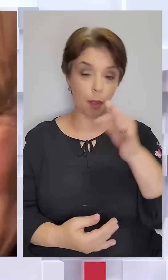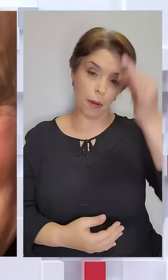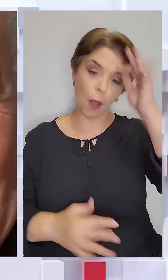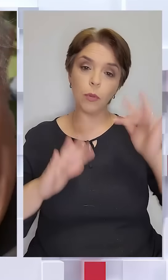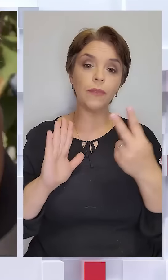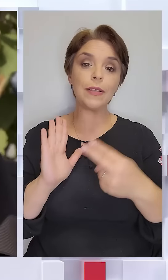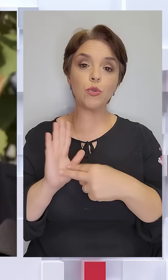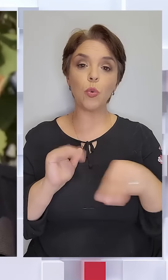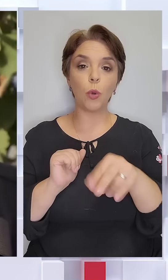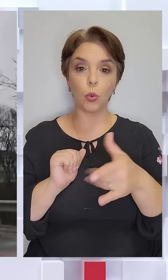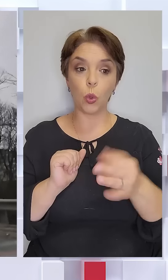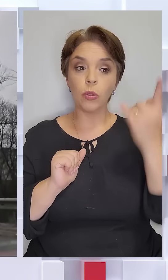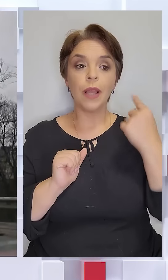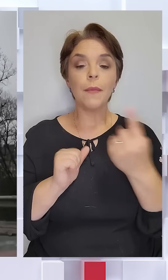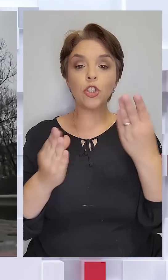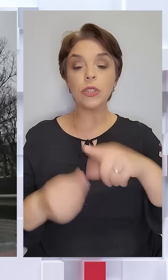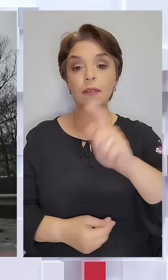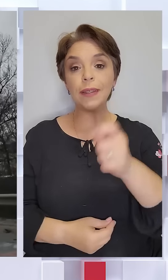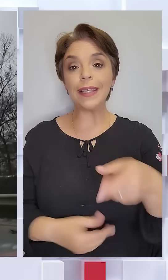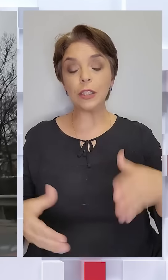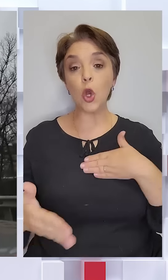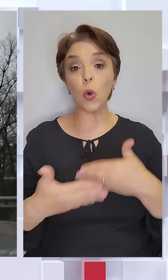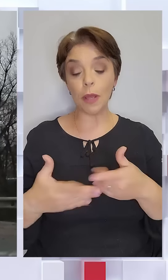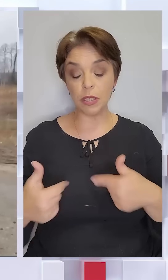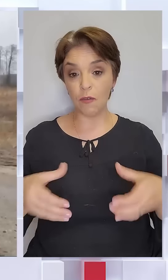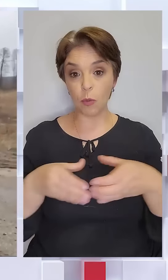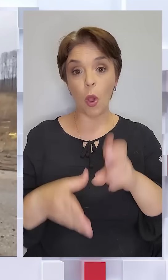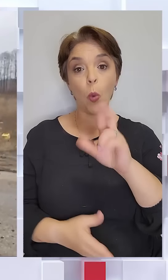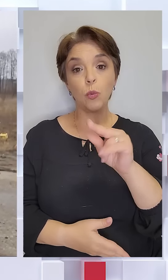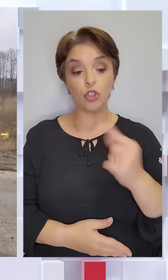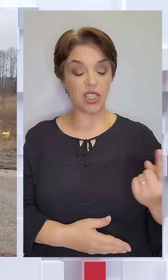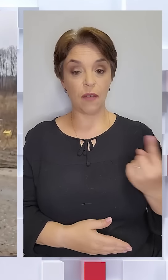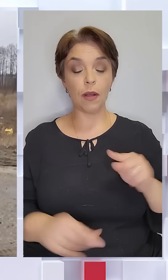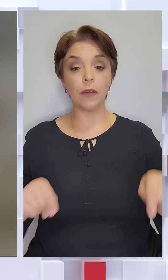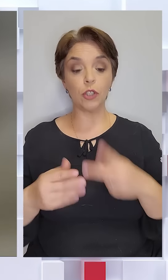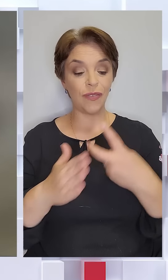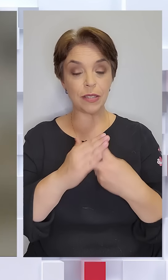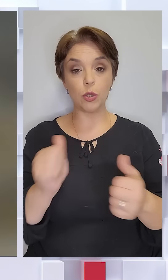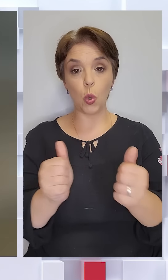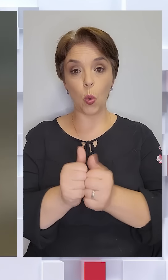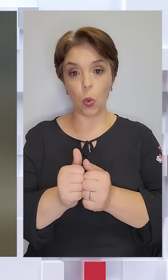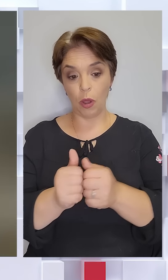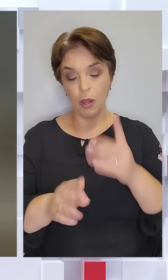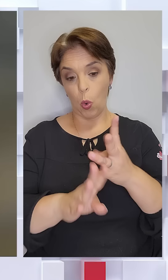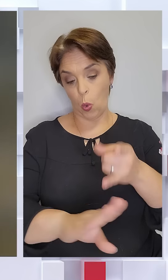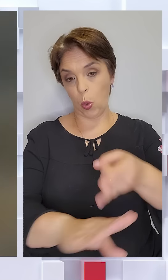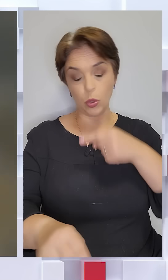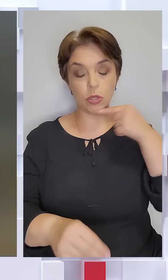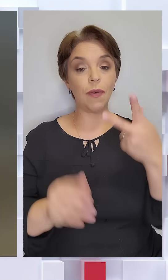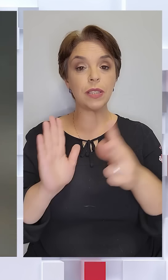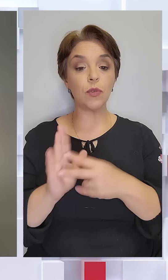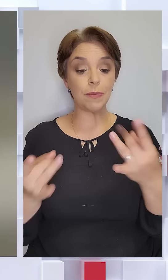події 27 лютого. Тоді, у перші дні війни, їхнє громадське формування «Бучанська варта» влаштувала засідку колоні росіян.